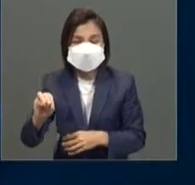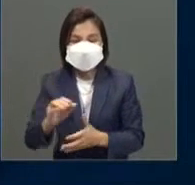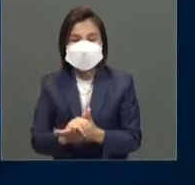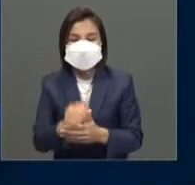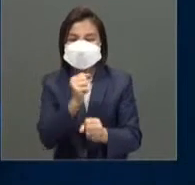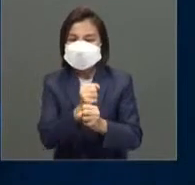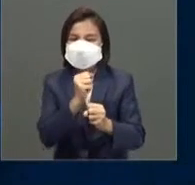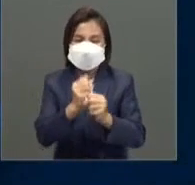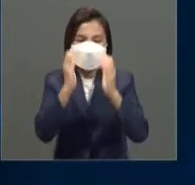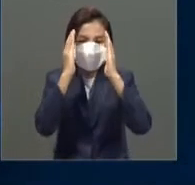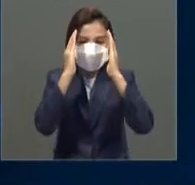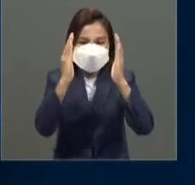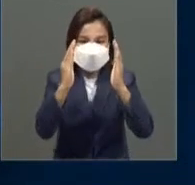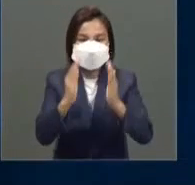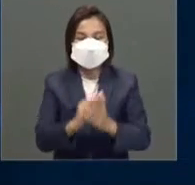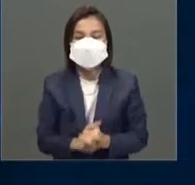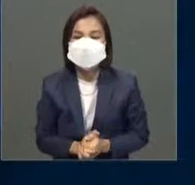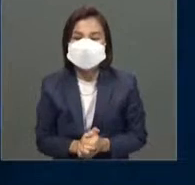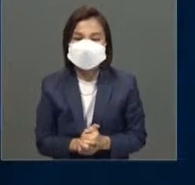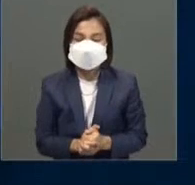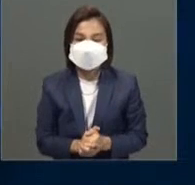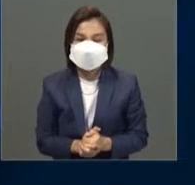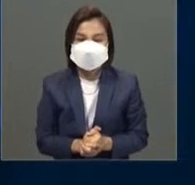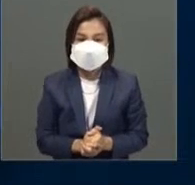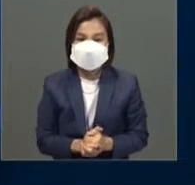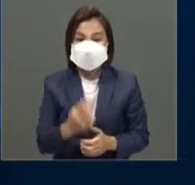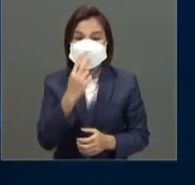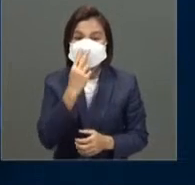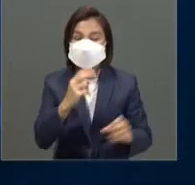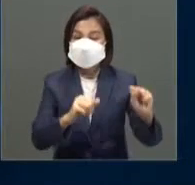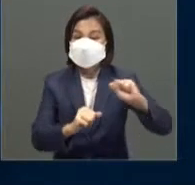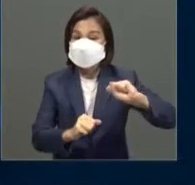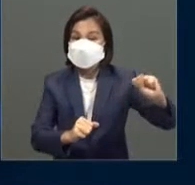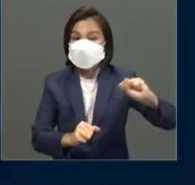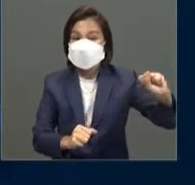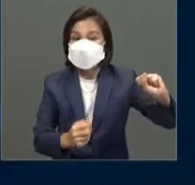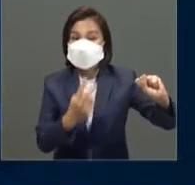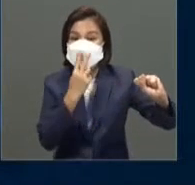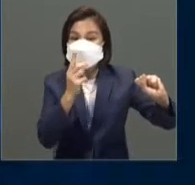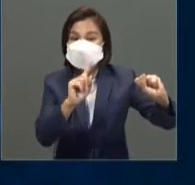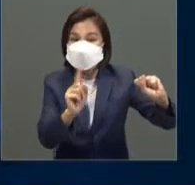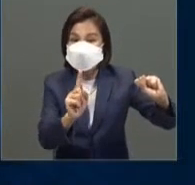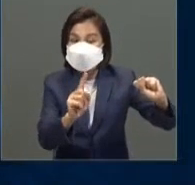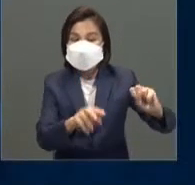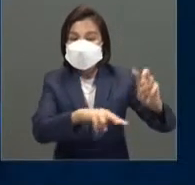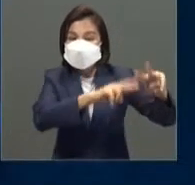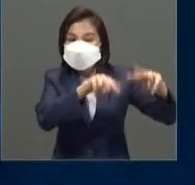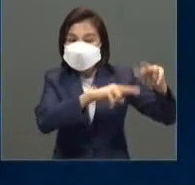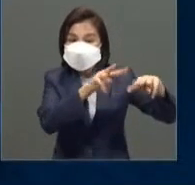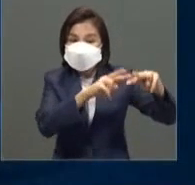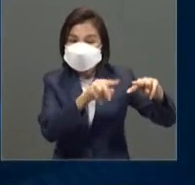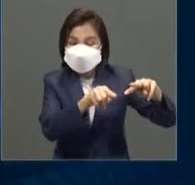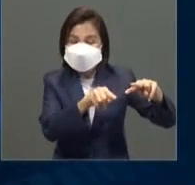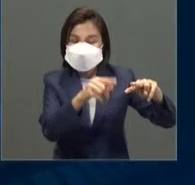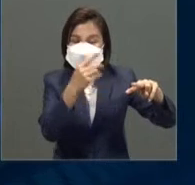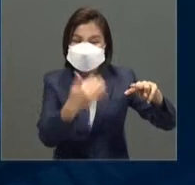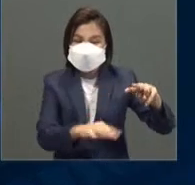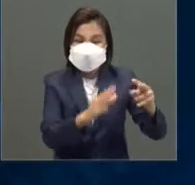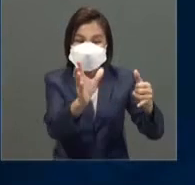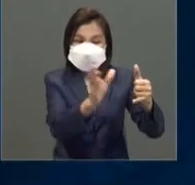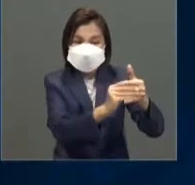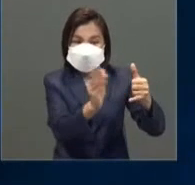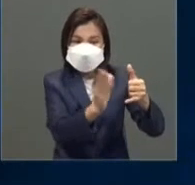เต็มที่นะครับขวามือก่อนนะขวามือตรงนี้บอกว่ามีการสอบสวนโรคและหาแล้วก็บอกมีการติดเ